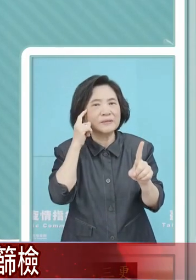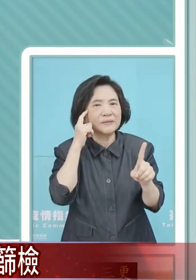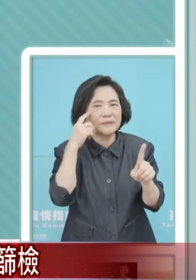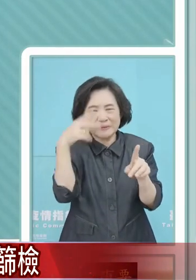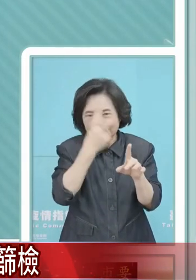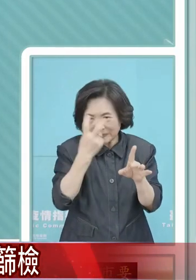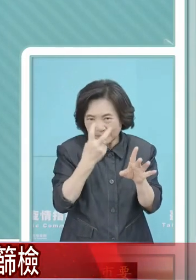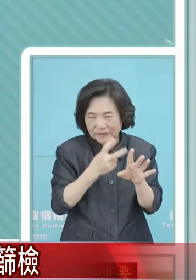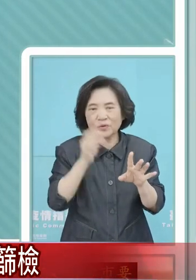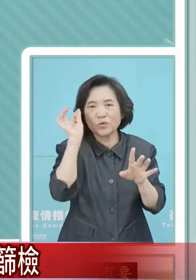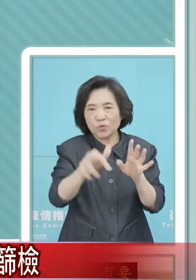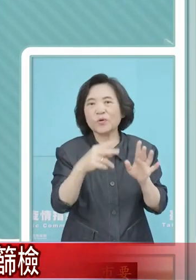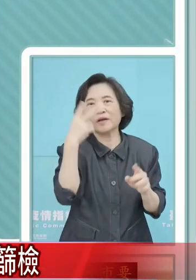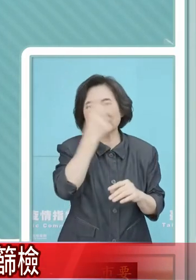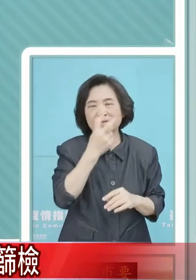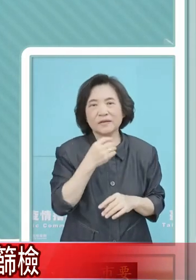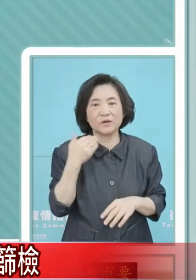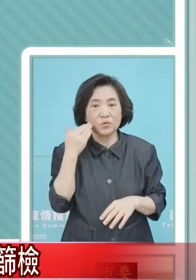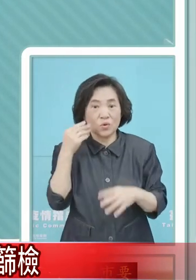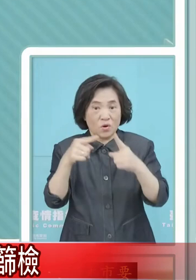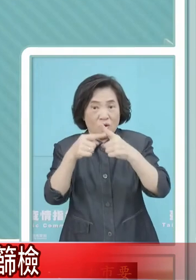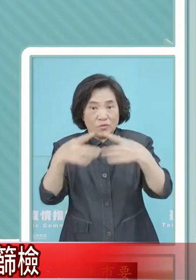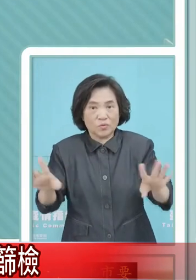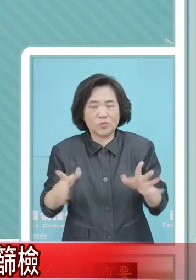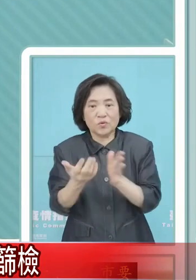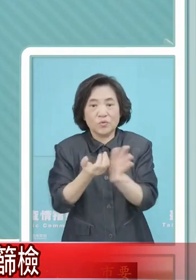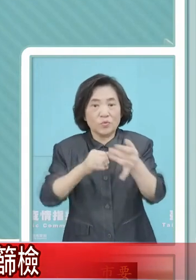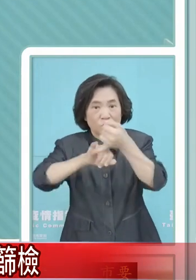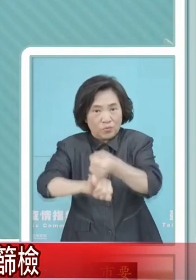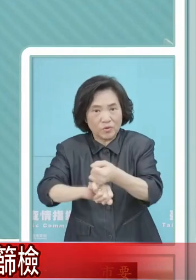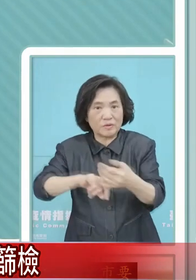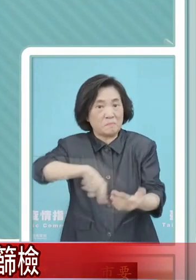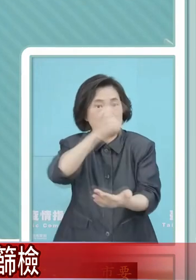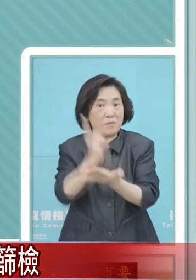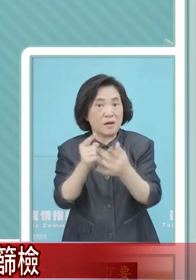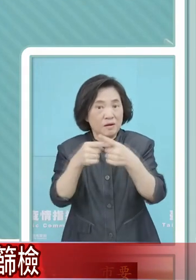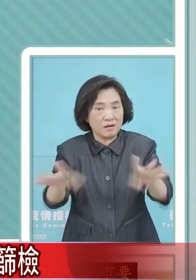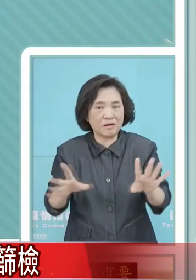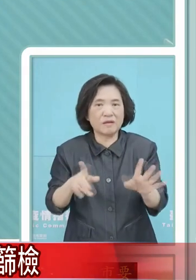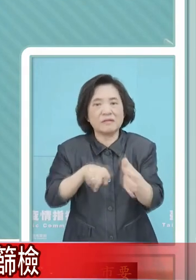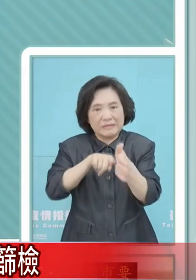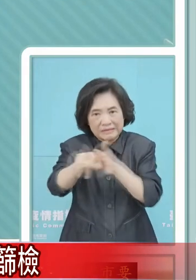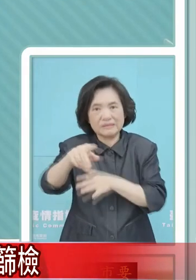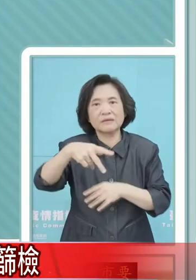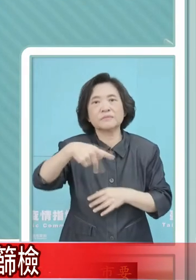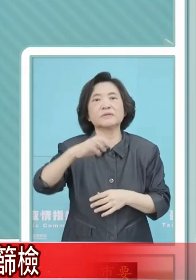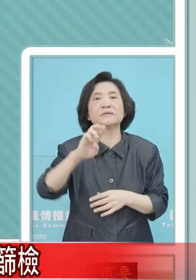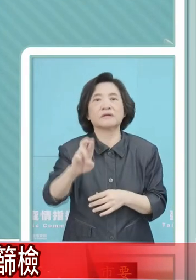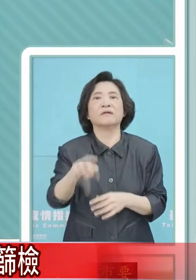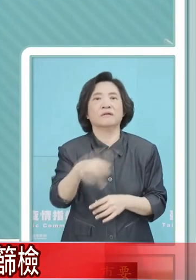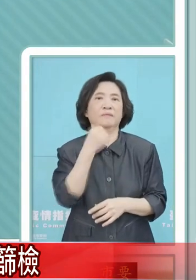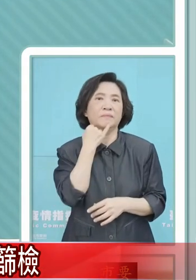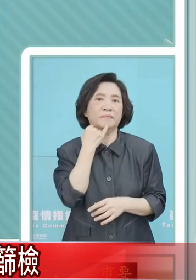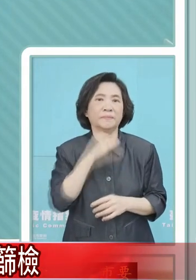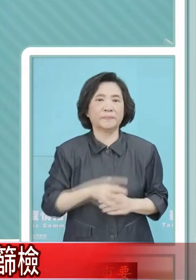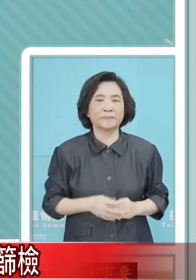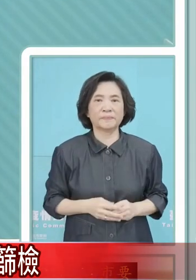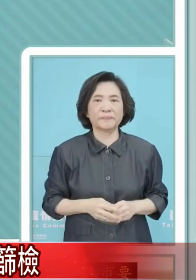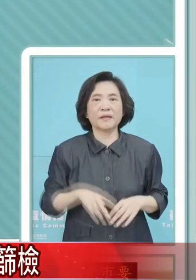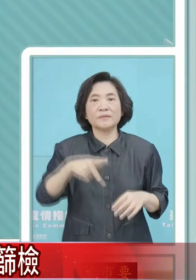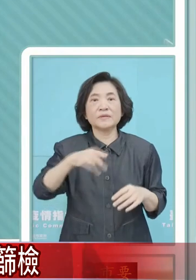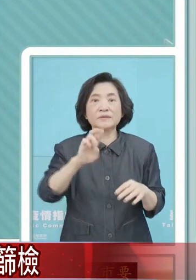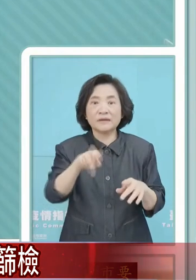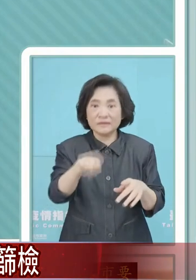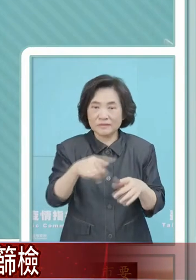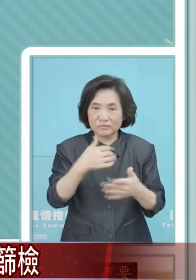快筛，只要是数量够大的，是预约的大规模做，原则上就直接做 PCR 就可以，因为 PCR 才是